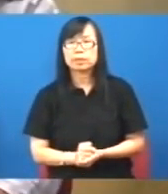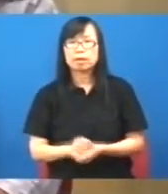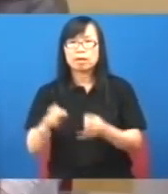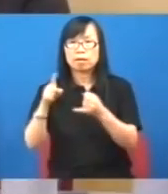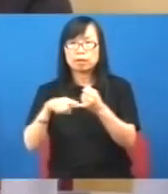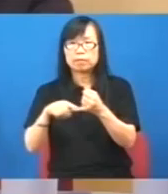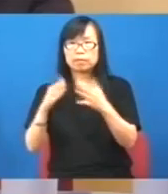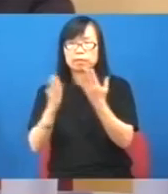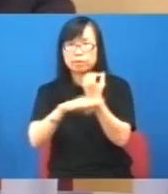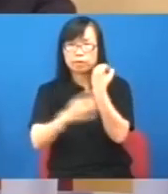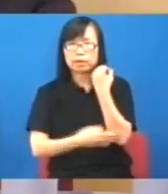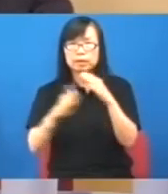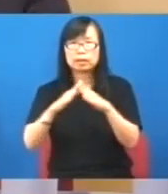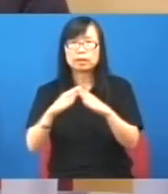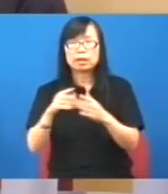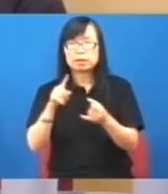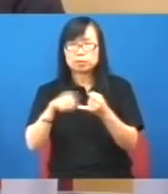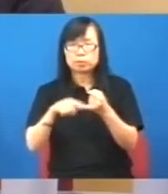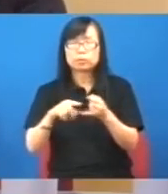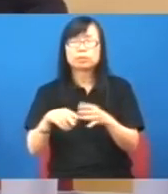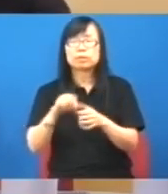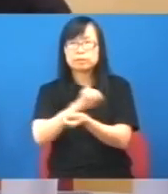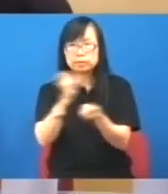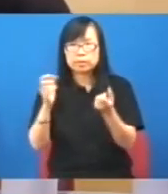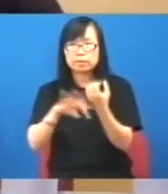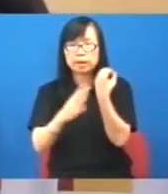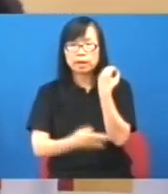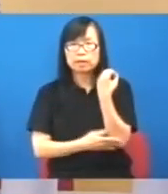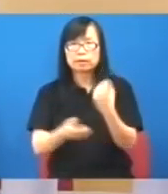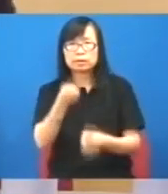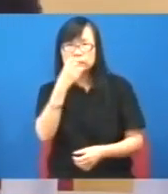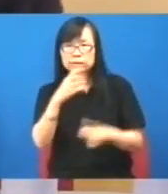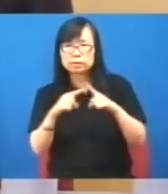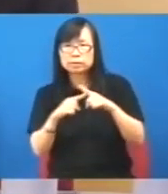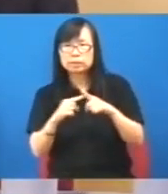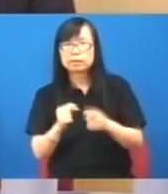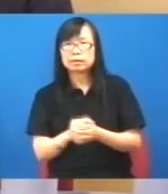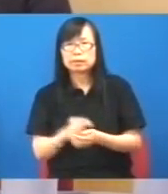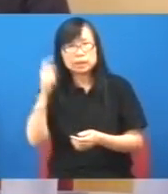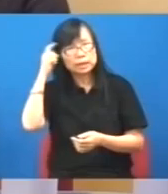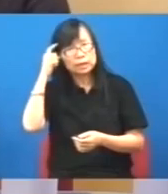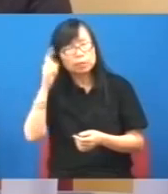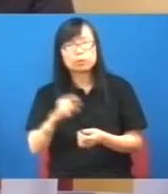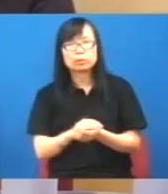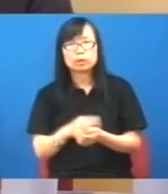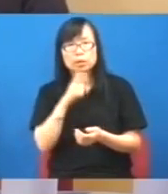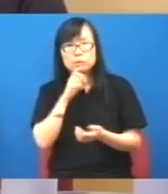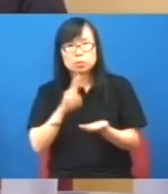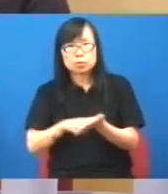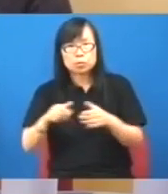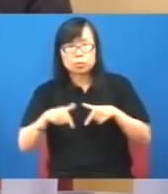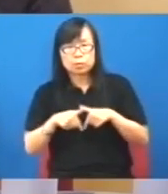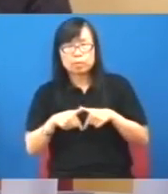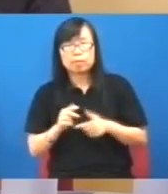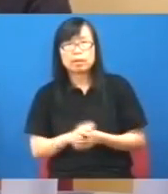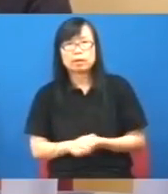庭就主張係釋法，咁釋咗啦，係咪？咁即係其實香港人就覺得喂，如果你跟咗終審庭，我仲有啲信心啊，因為表面